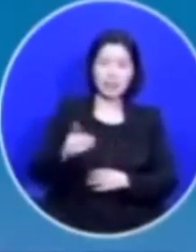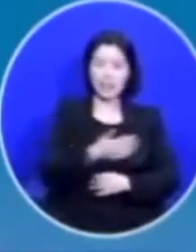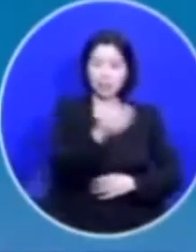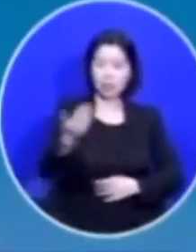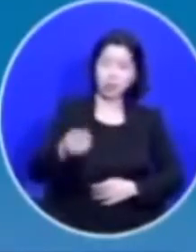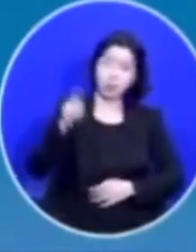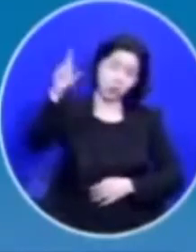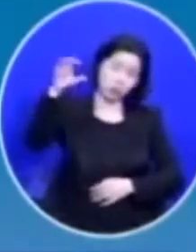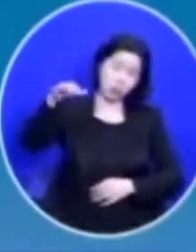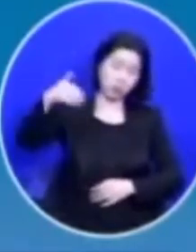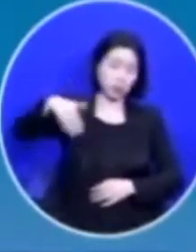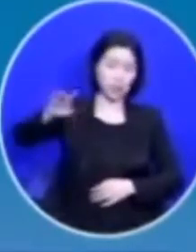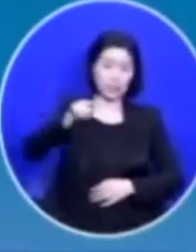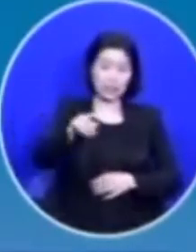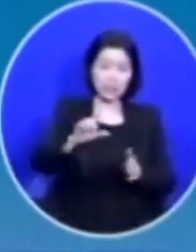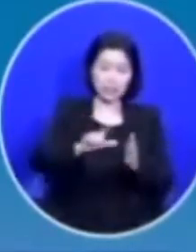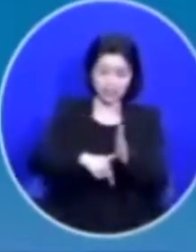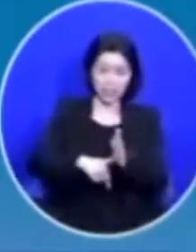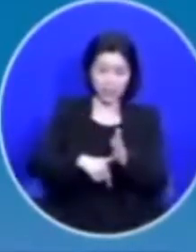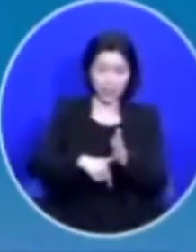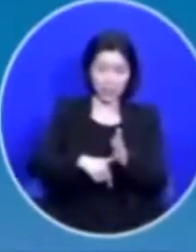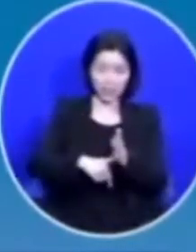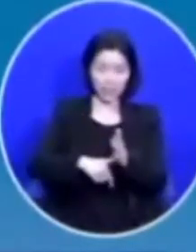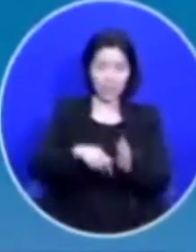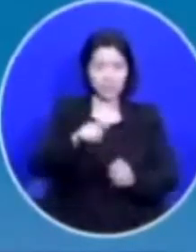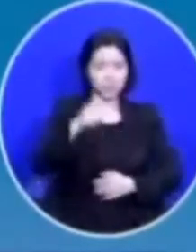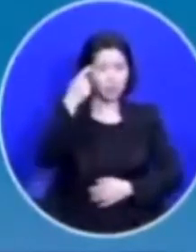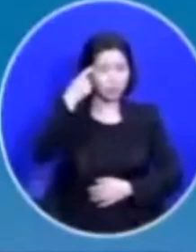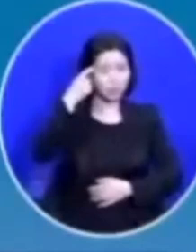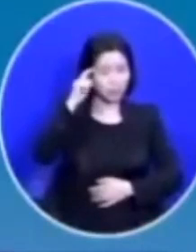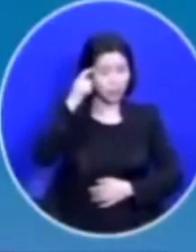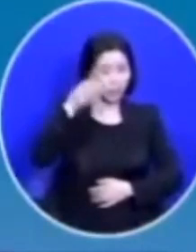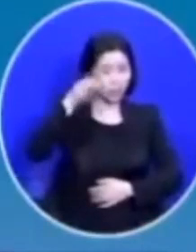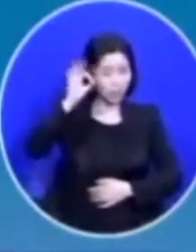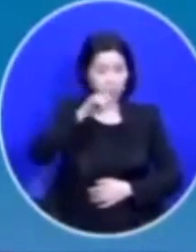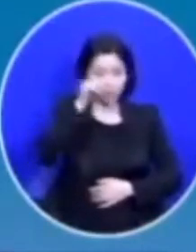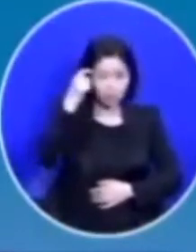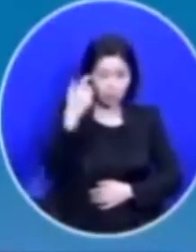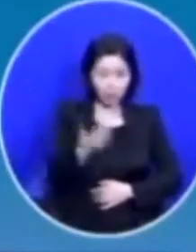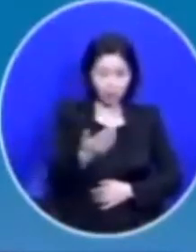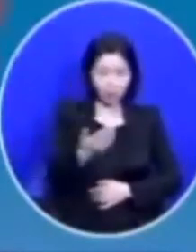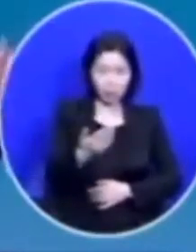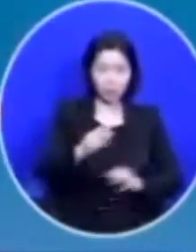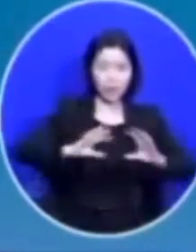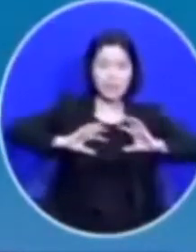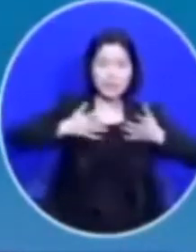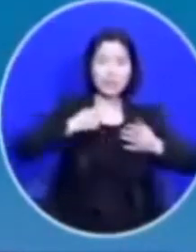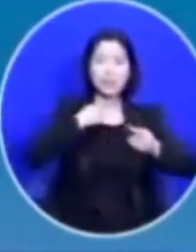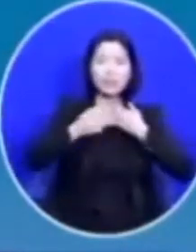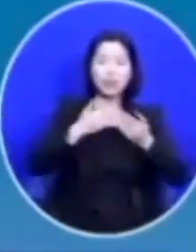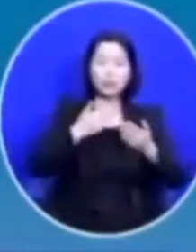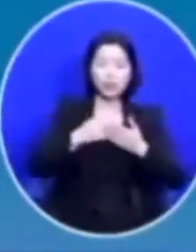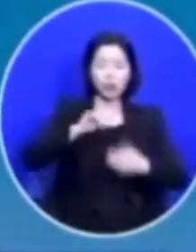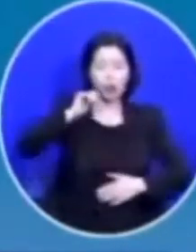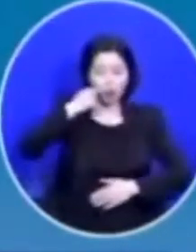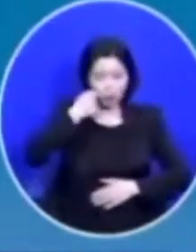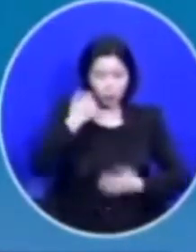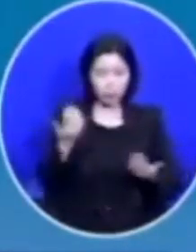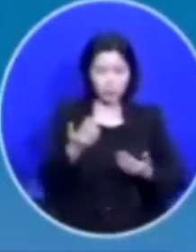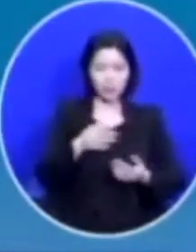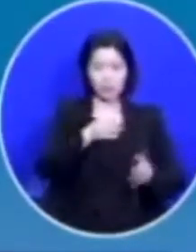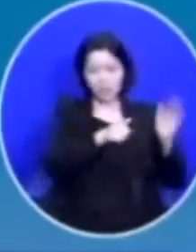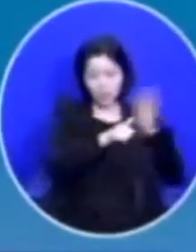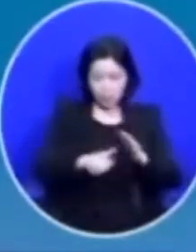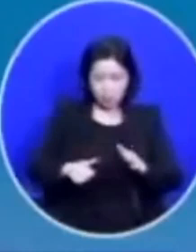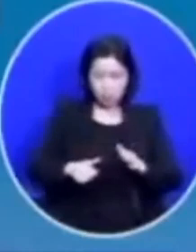가는 바로 그 시간에는 그 생각이 날까요 세상에서 겪었던 어려운 일 실패 때때로